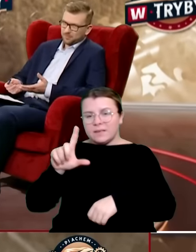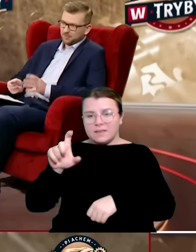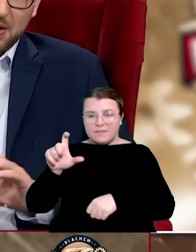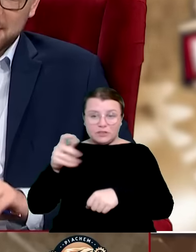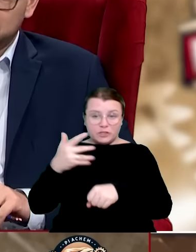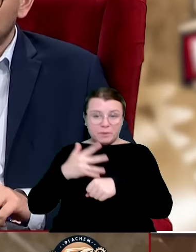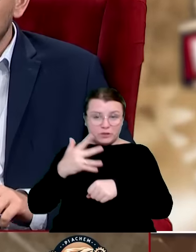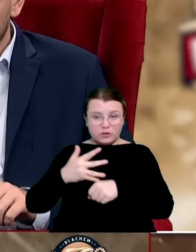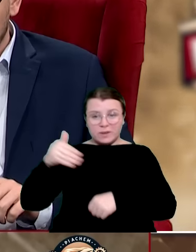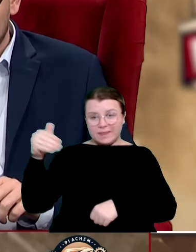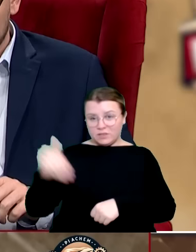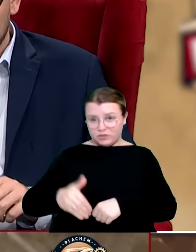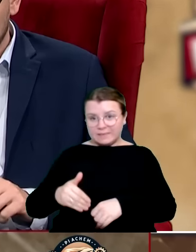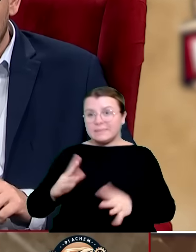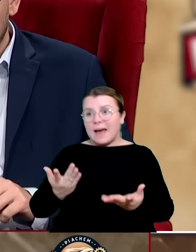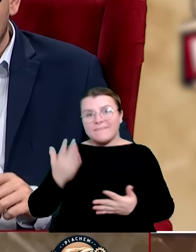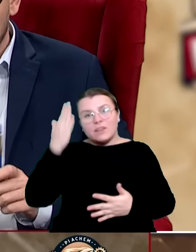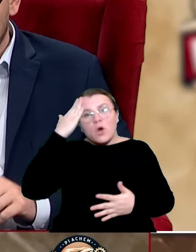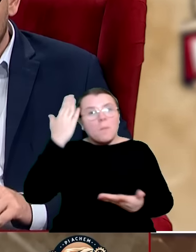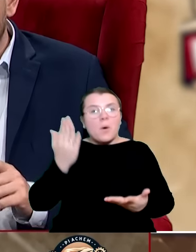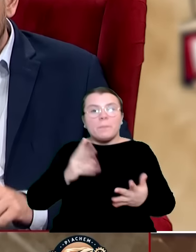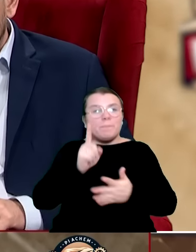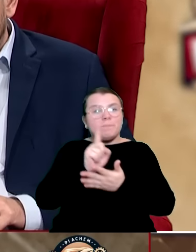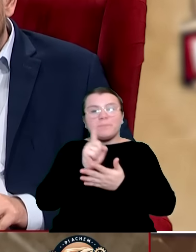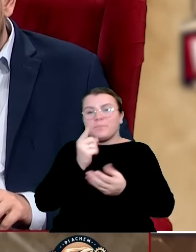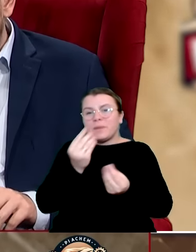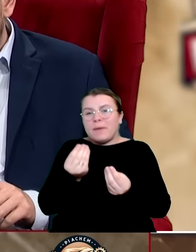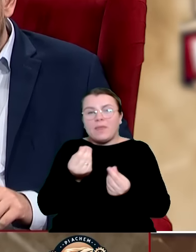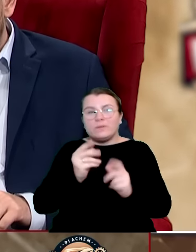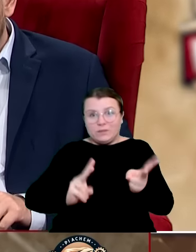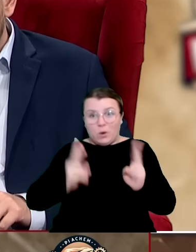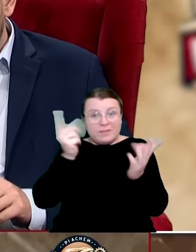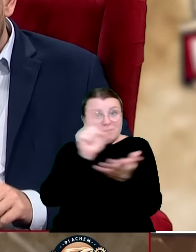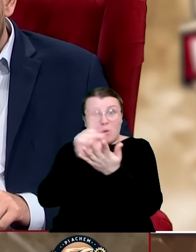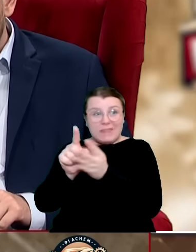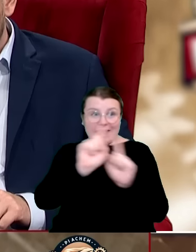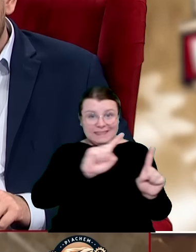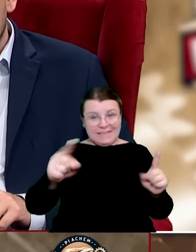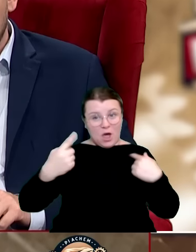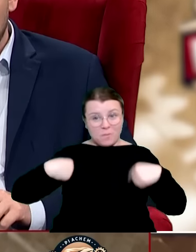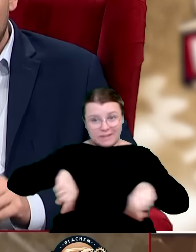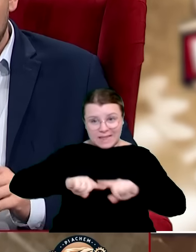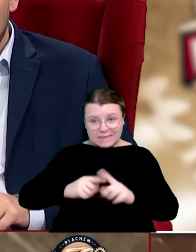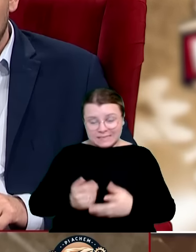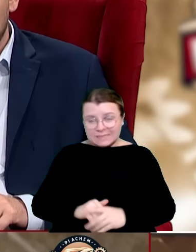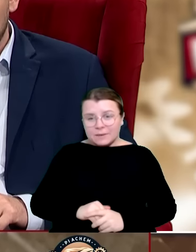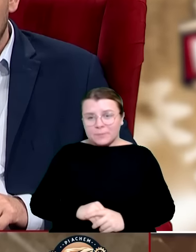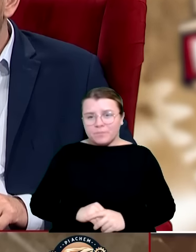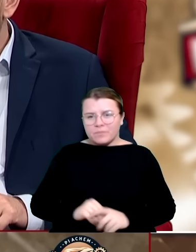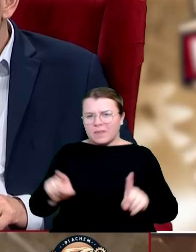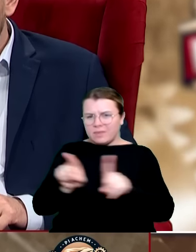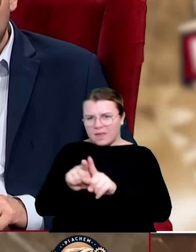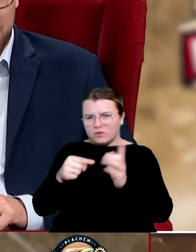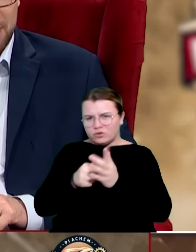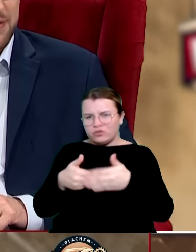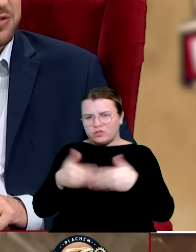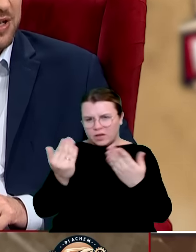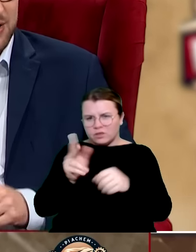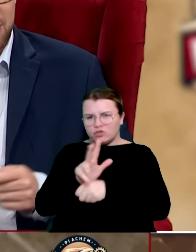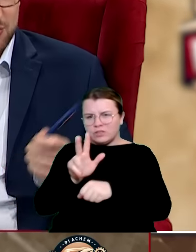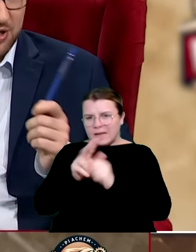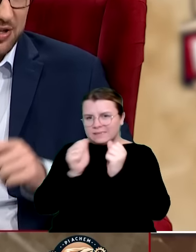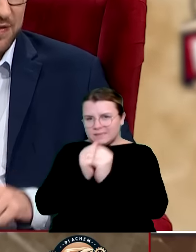z pieniędzy podatników, przecież to my się na to złożyliśmy, no to tam jeszcze 13 września to robią,